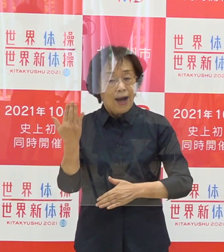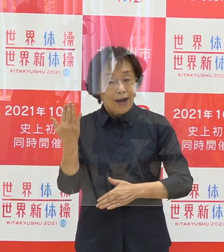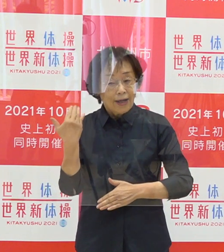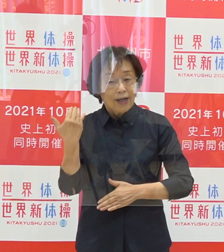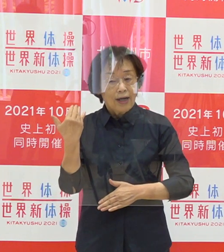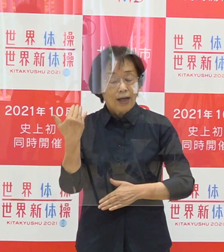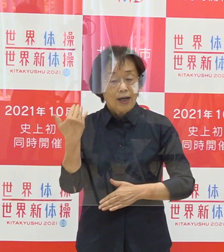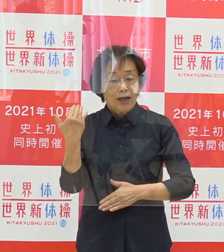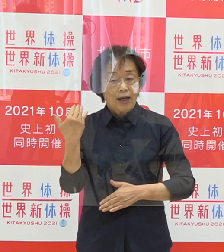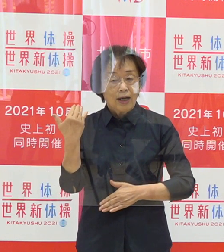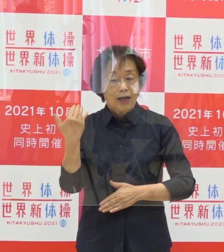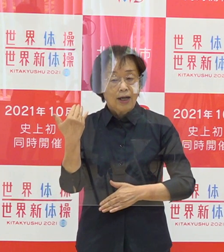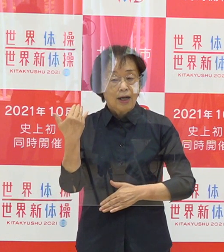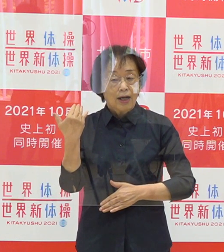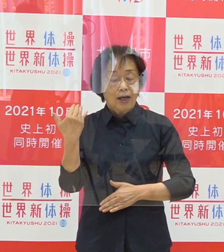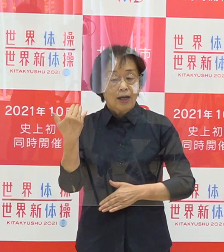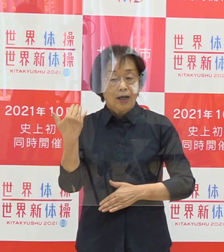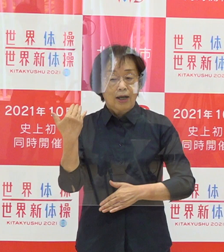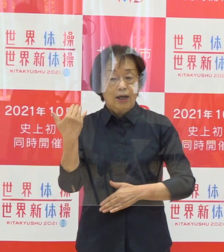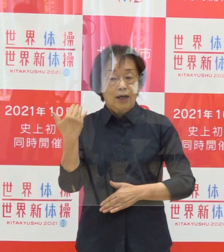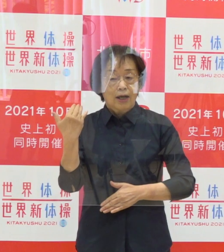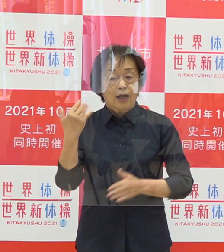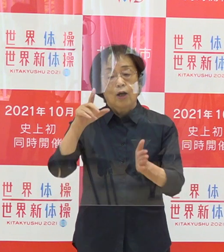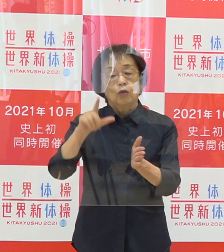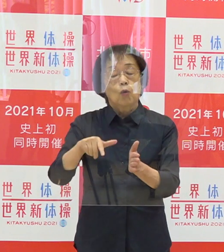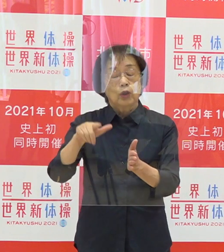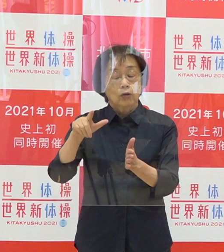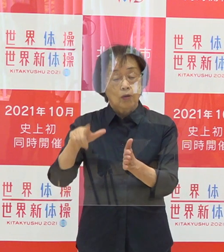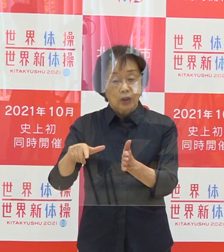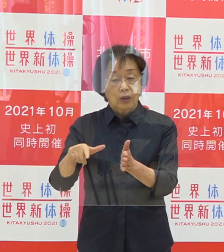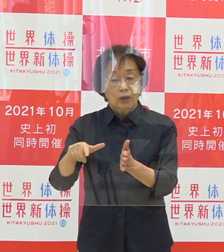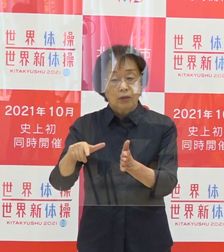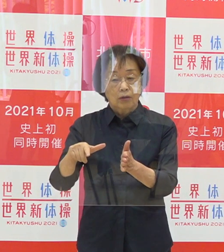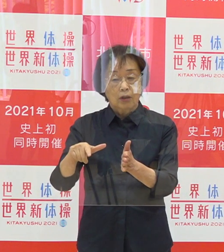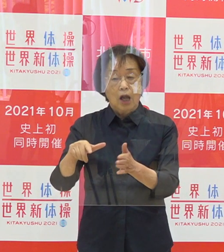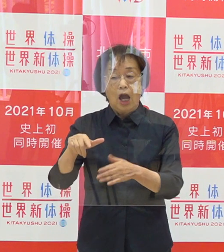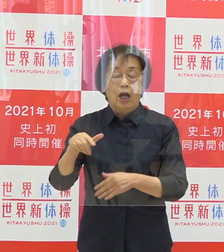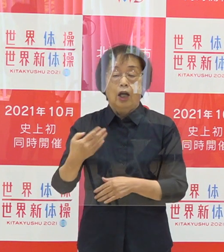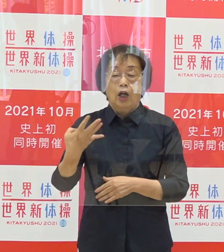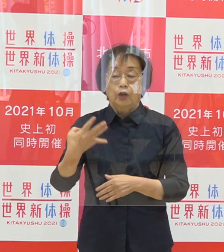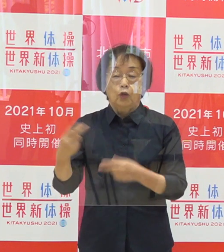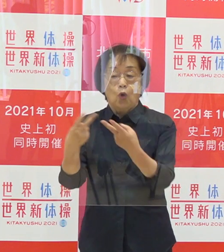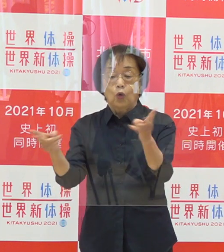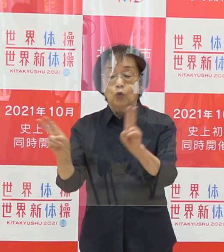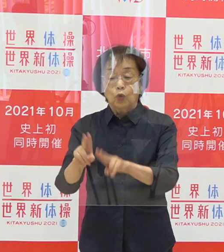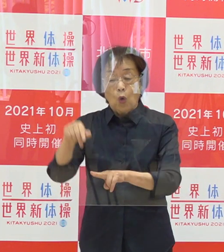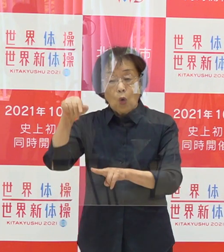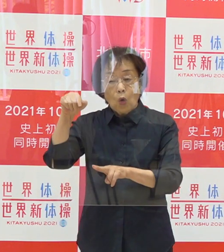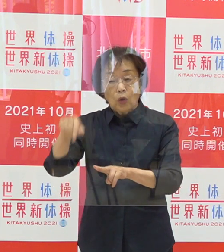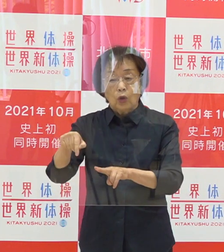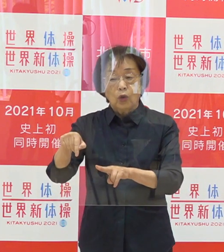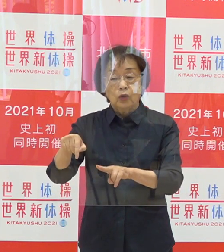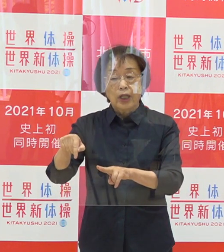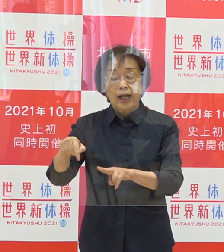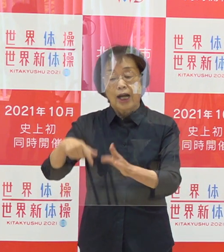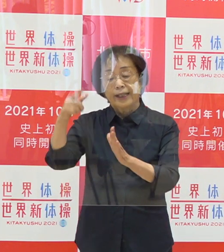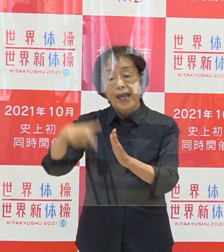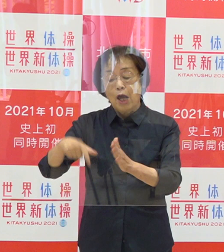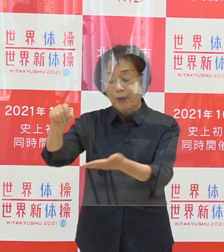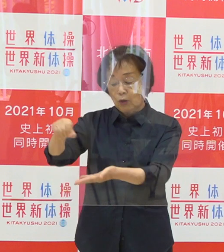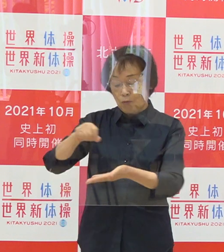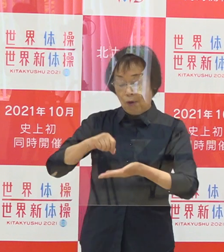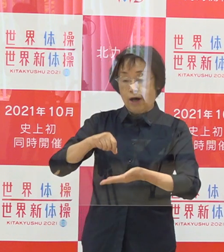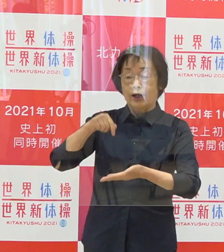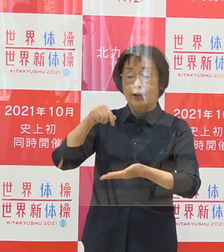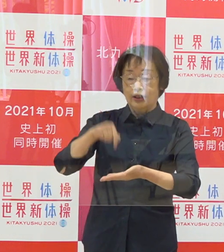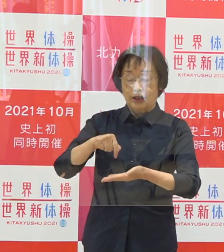憶をたどりましても時折、与党の会派からも出ていたテーマなのであります。